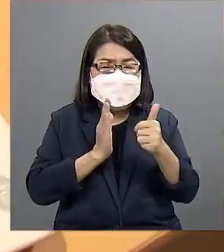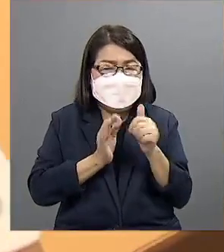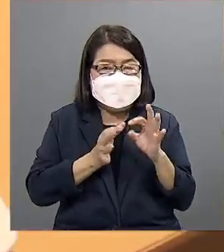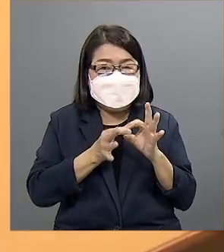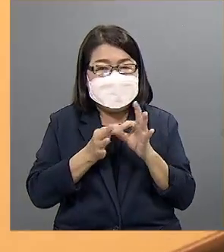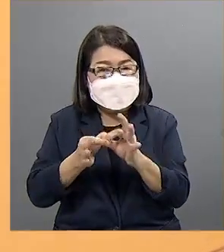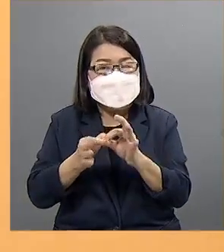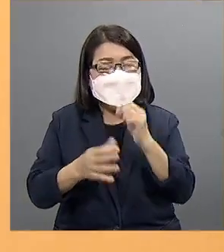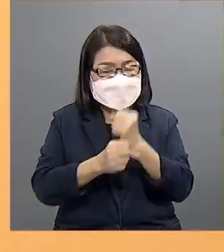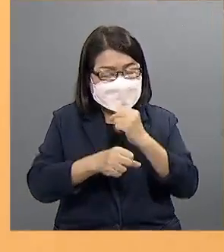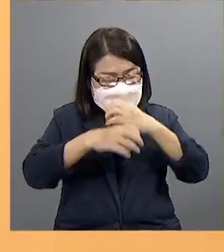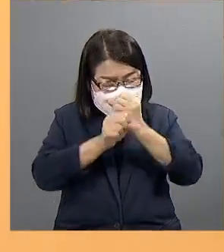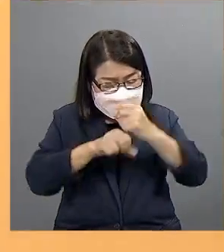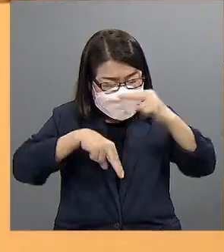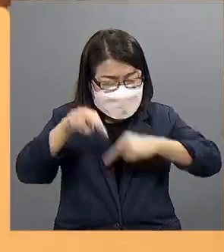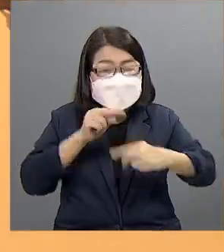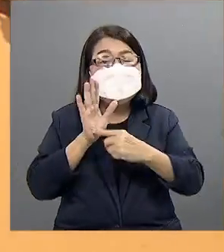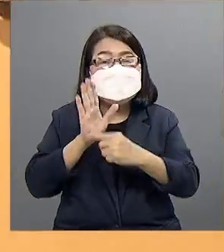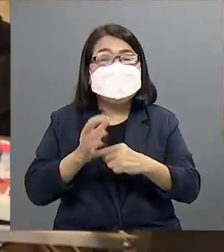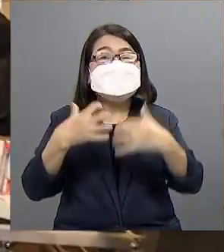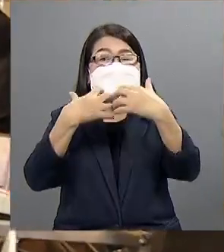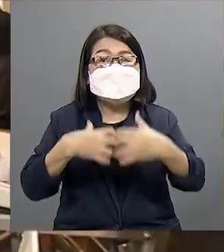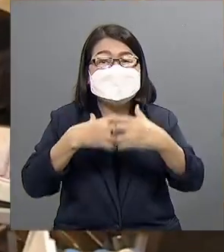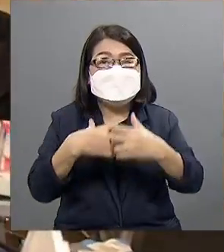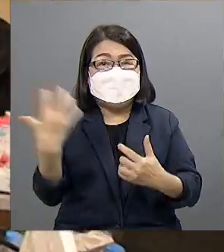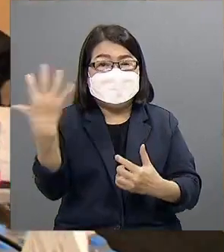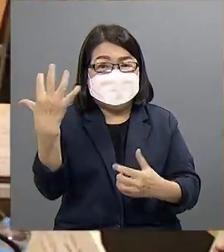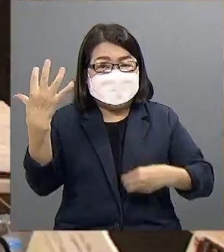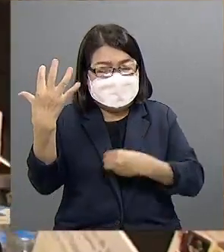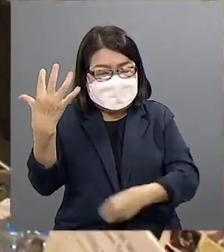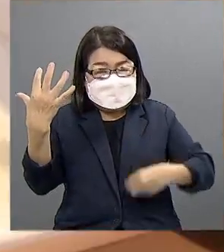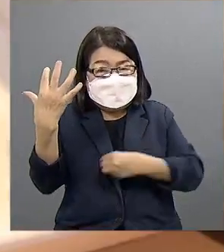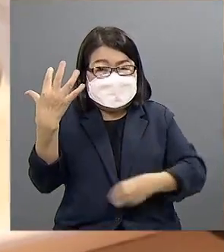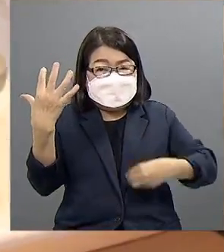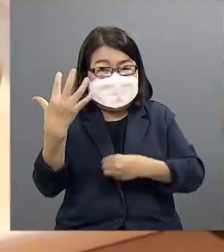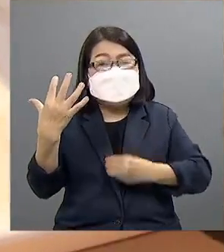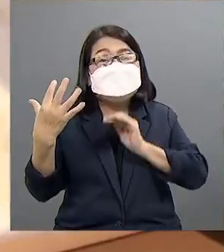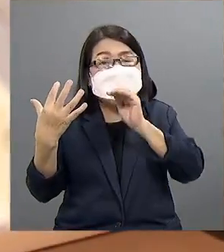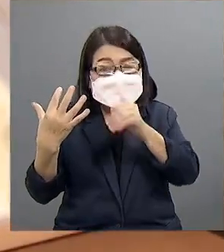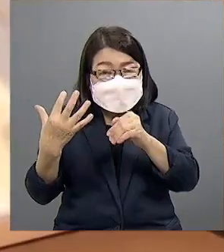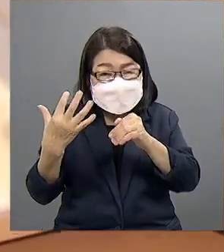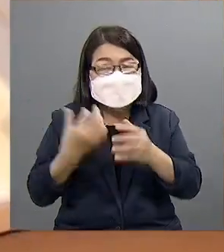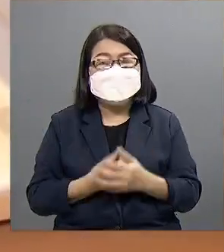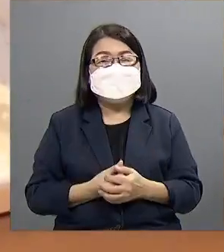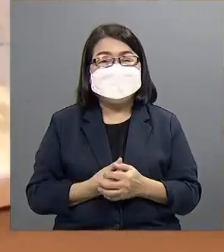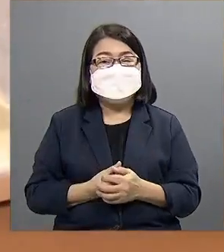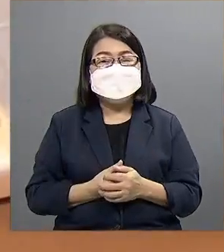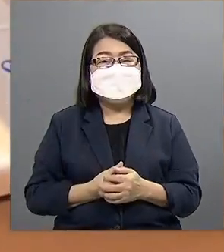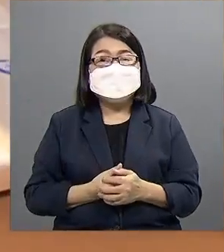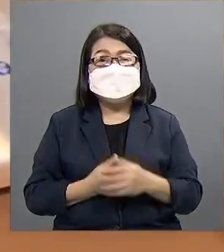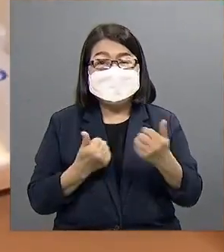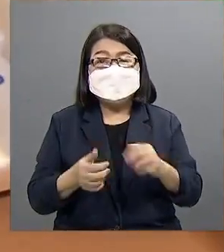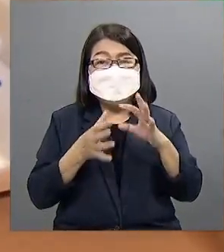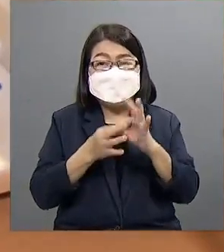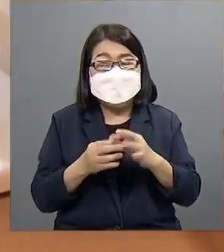กตัวอย่างเช่นเครื่องอันตราซาวด์เคลื่อนที่หรือว่าโมบายอันตราซาวด์นั่นเองครับผมการใช้โมบายอันตราซาวด์เนี่ยคุณประโย